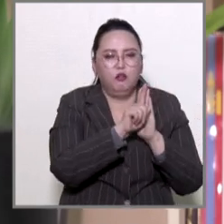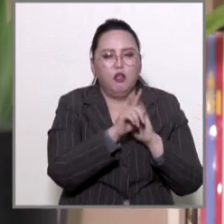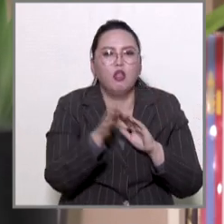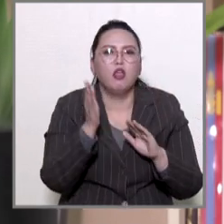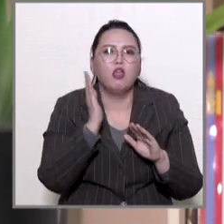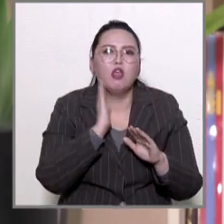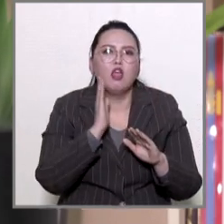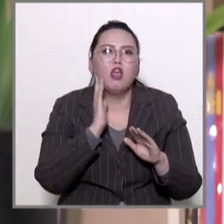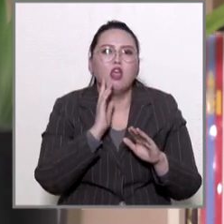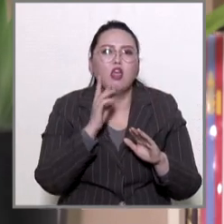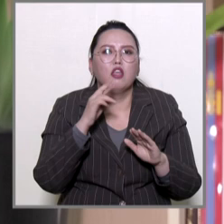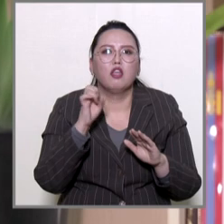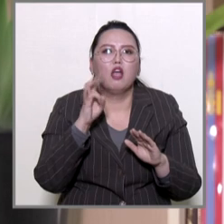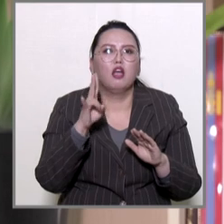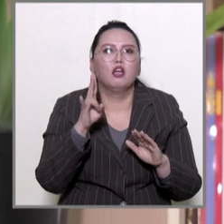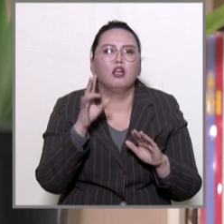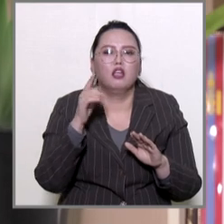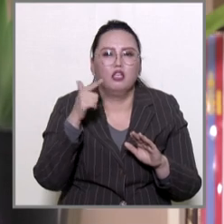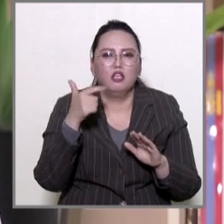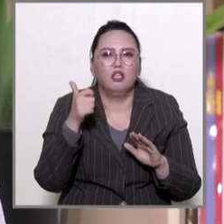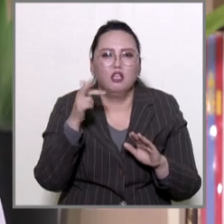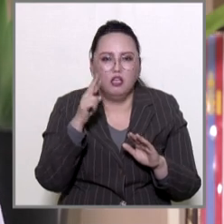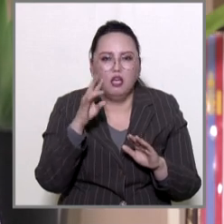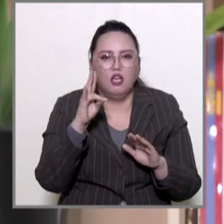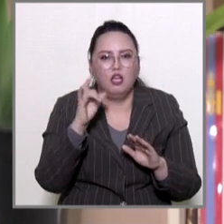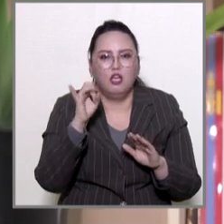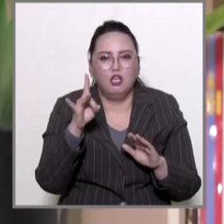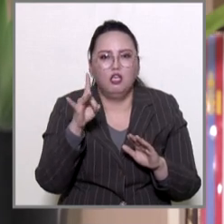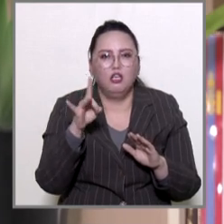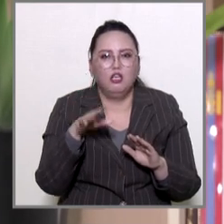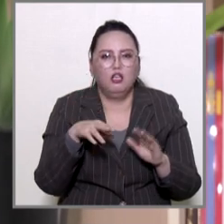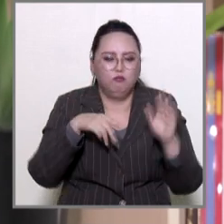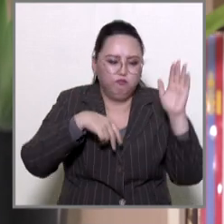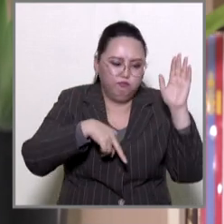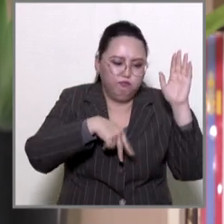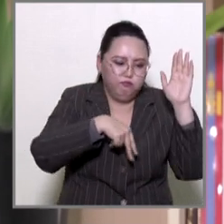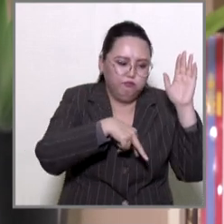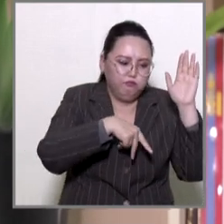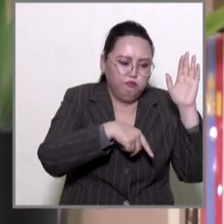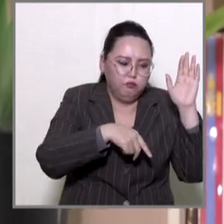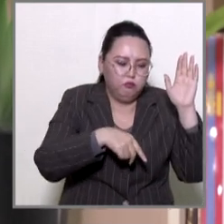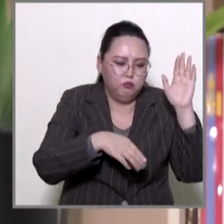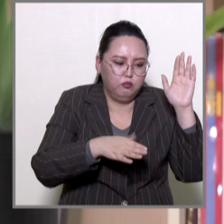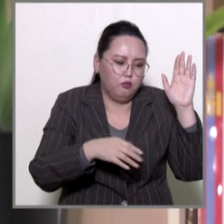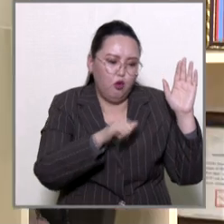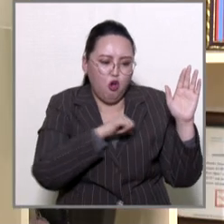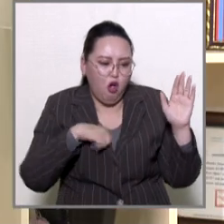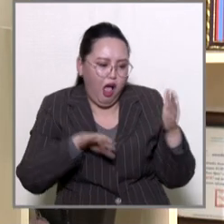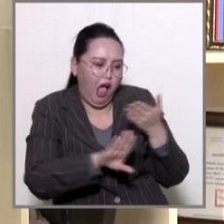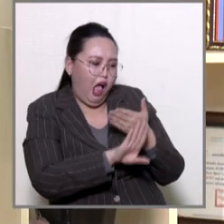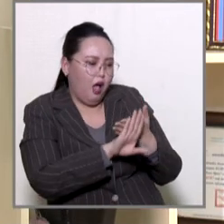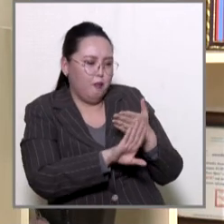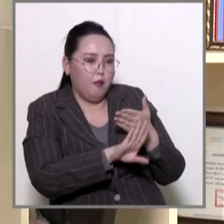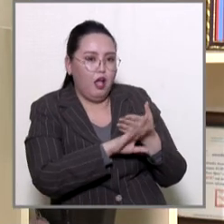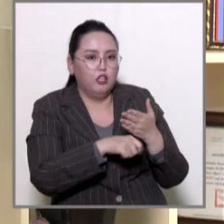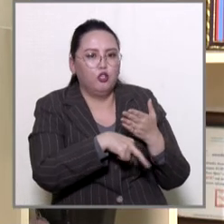шүдлэнг туурайнд гүзт хацаагүй юм хэмээн санаж хавчлын ирэмг талаас нь түшиж явах ажээ. Удаан